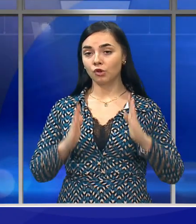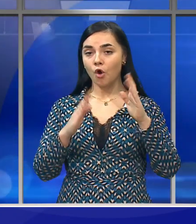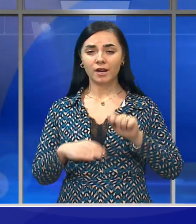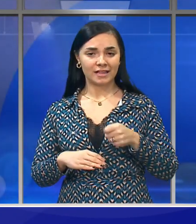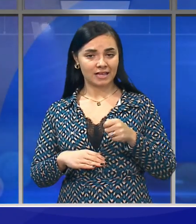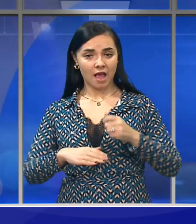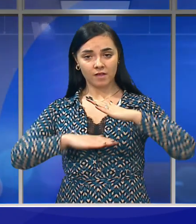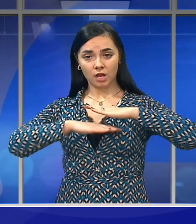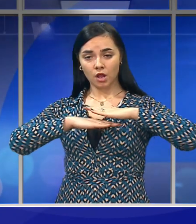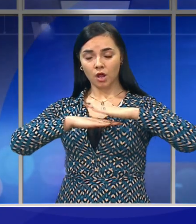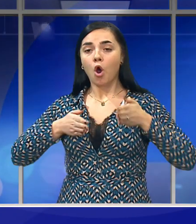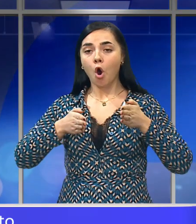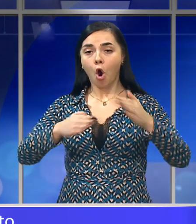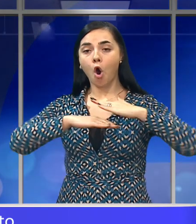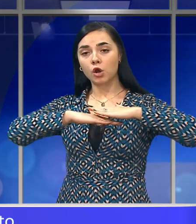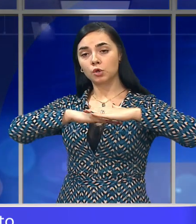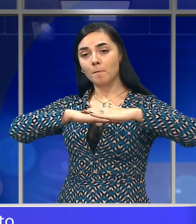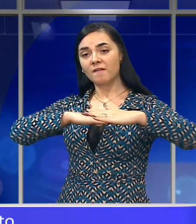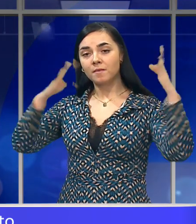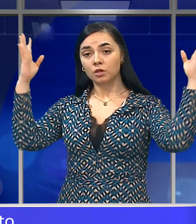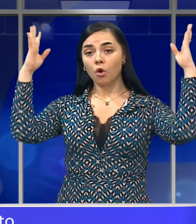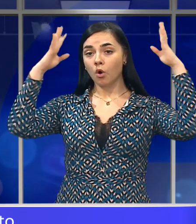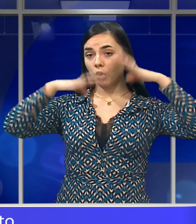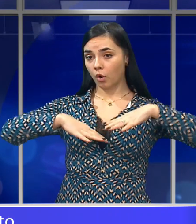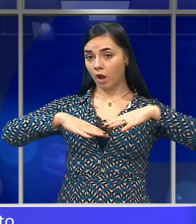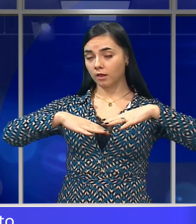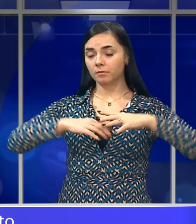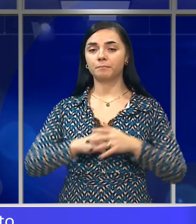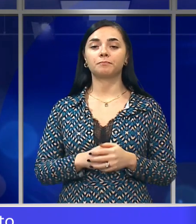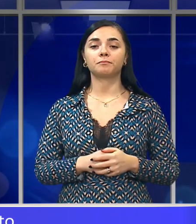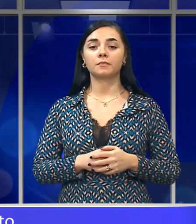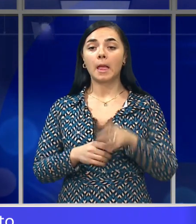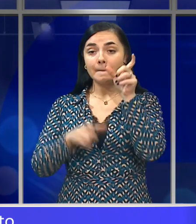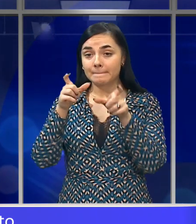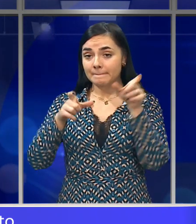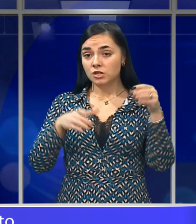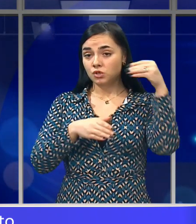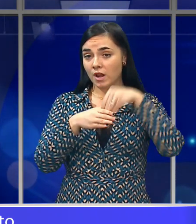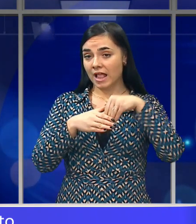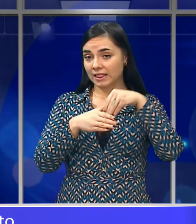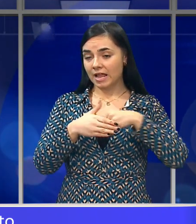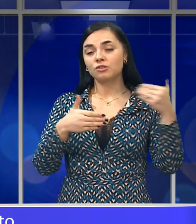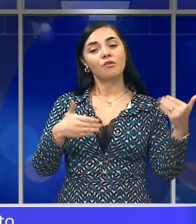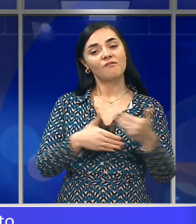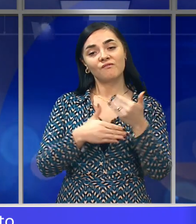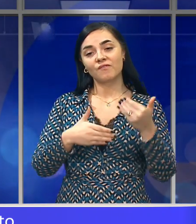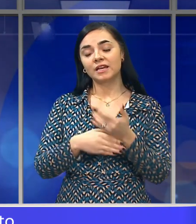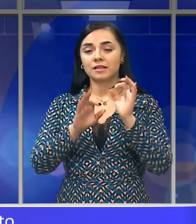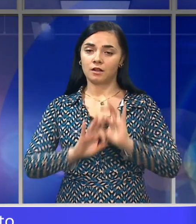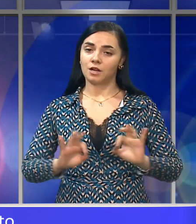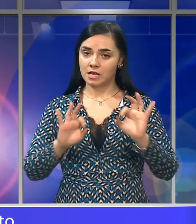crollata una parte del pavimento del corridoio nessuna persona che era all'interno si è